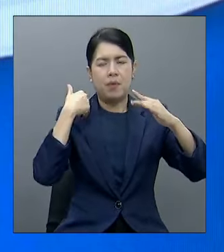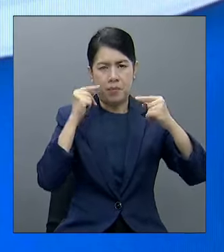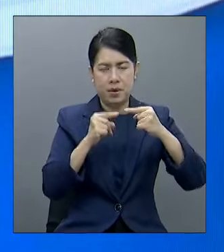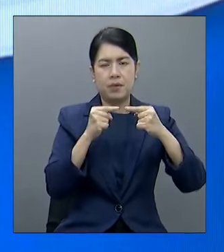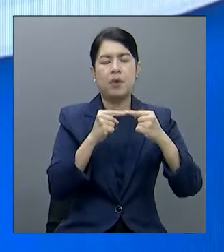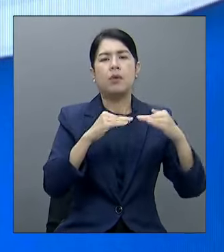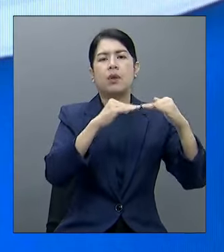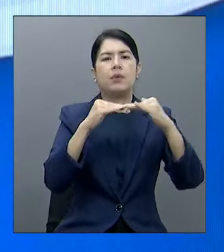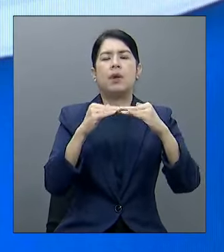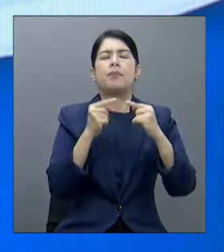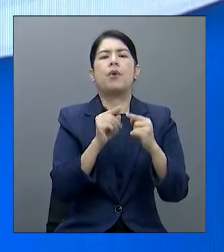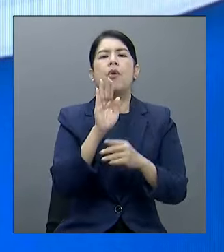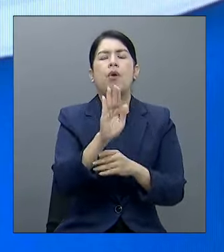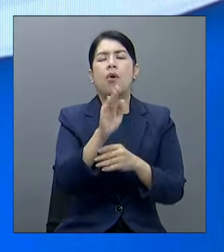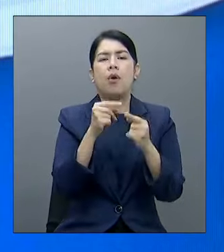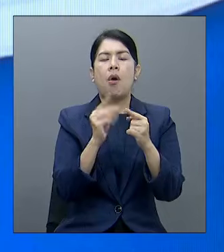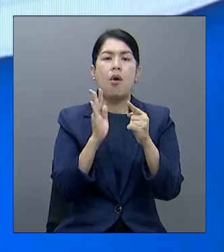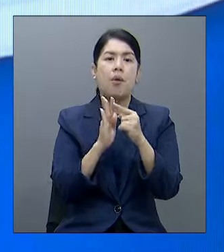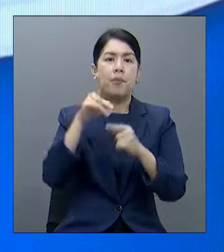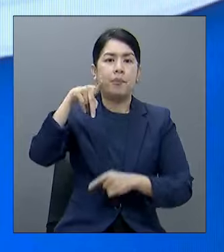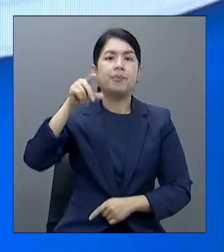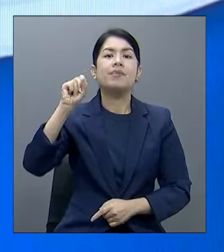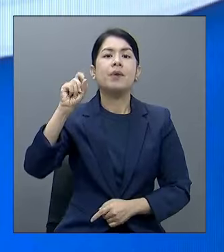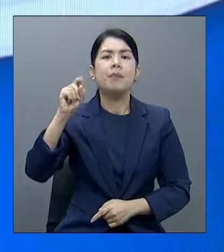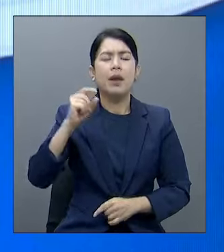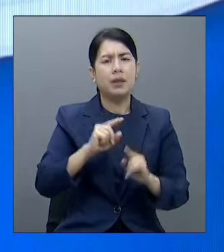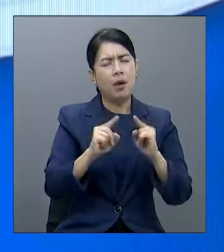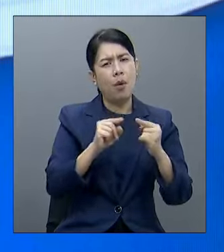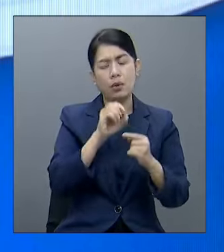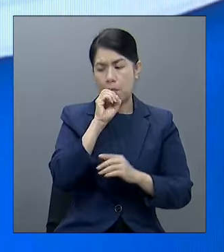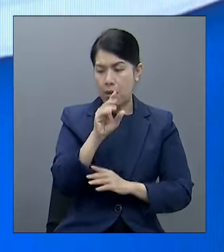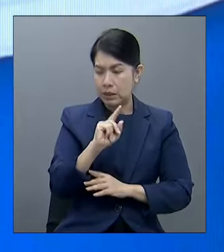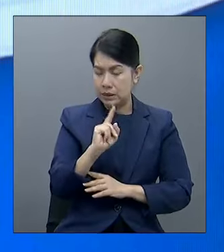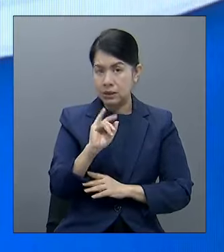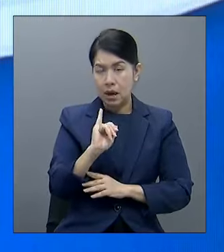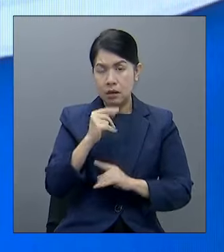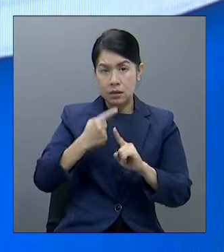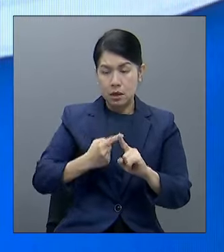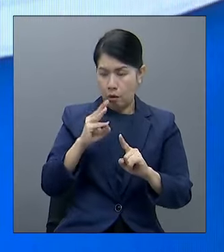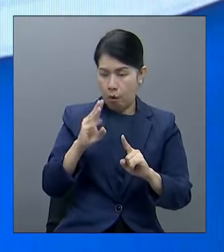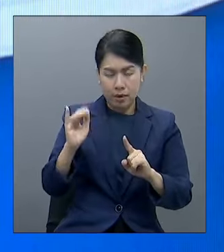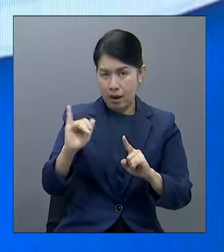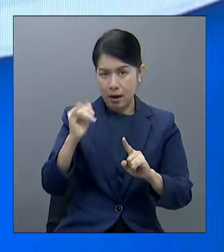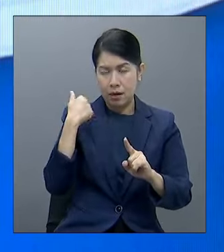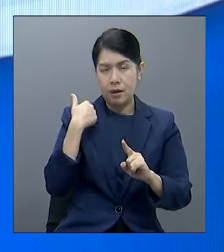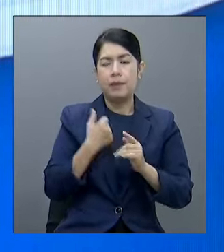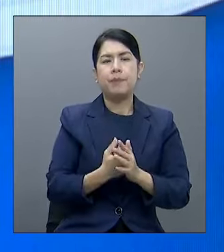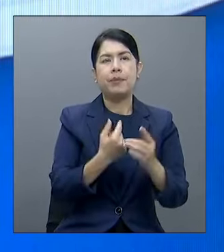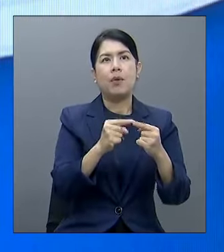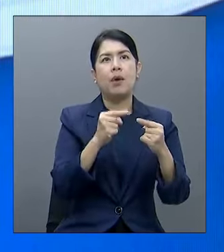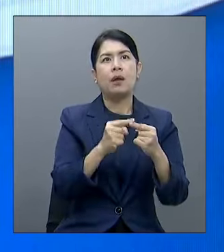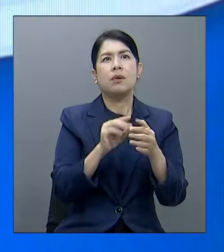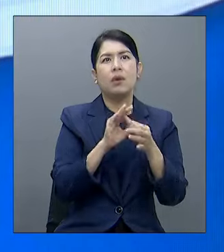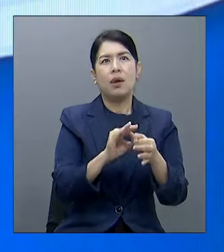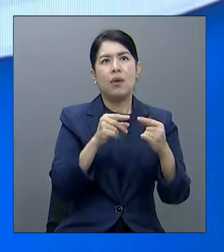หญ่เหมือนกันนะคะคุณผู้ชมแต่เนื่องจากว่าหลายท่านถามยังไม่ถึงเดือนมิถุนายนเลยทำไมมาเร็วจังคุณผู้ชมคะการตัดชุดมันต้องใช้เวล